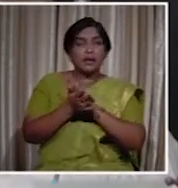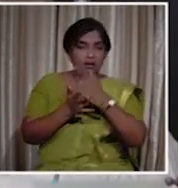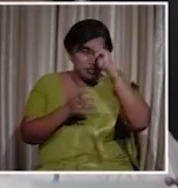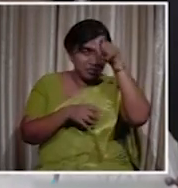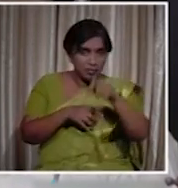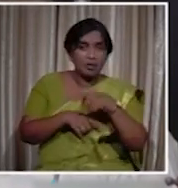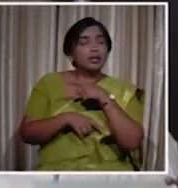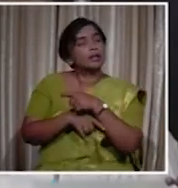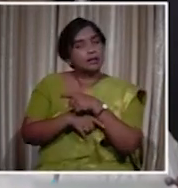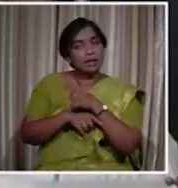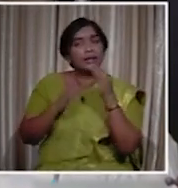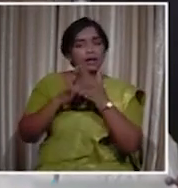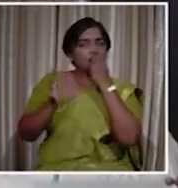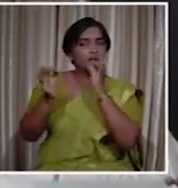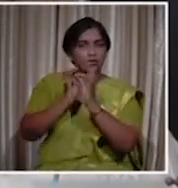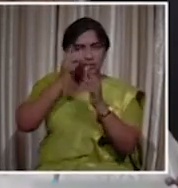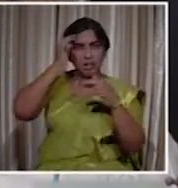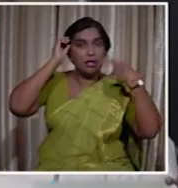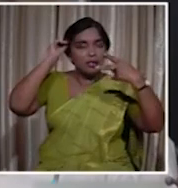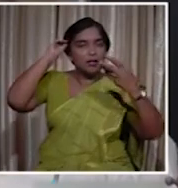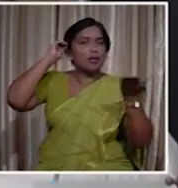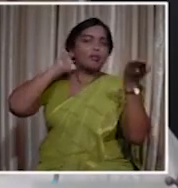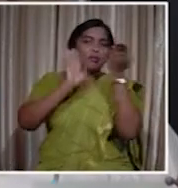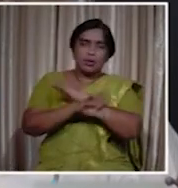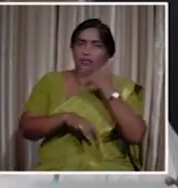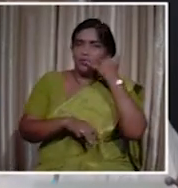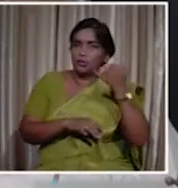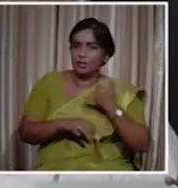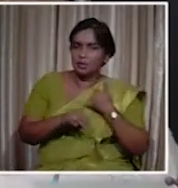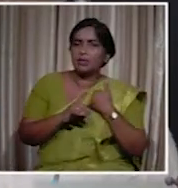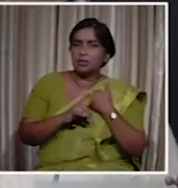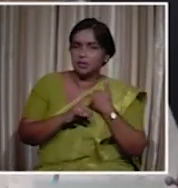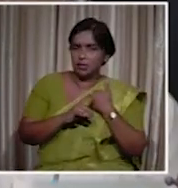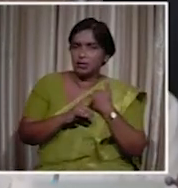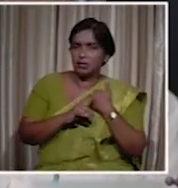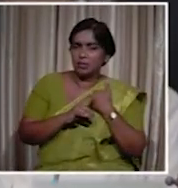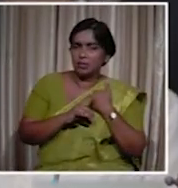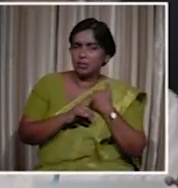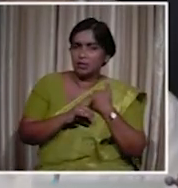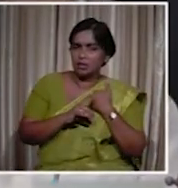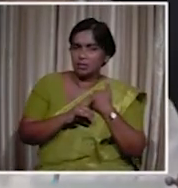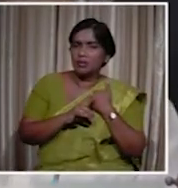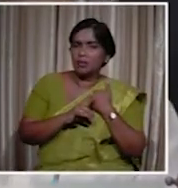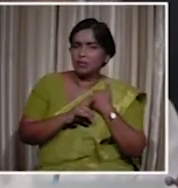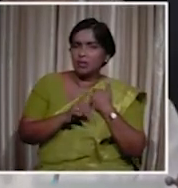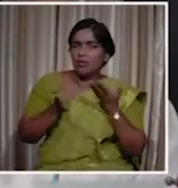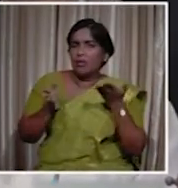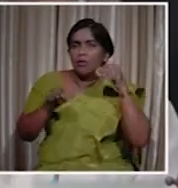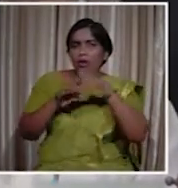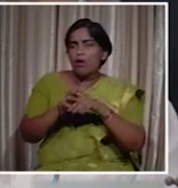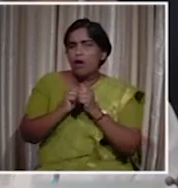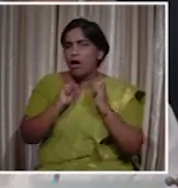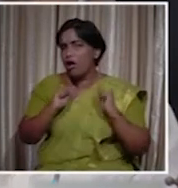මහත්මයාගේ ගෙදර ගිනි තිබ්බා. මට දවස් දෙකකට ඉස්සෙල්ලා කතා කරා අගමැති උනේ නිසා මෙතන මොකද්ද